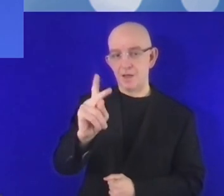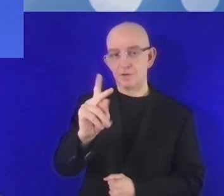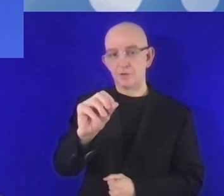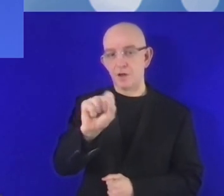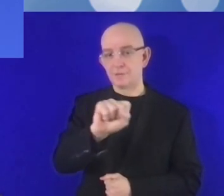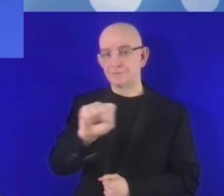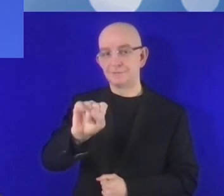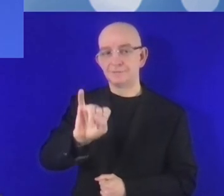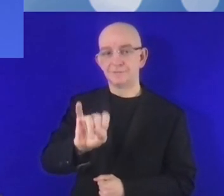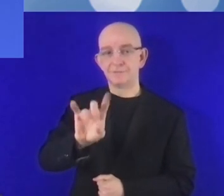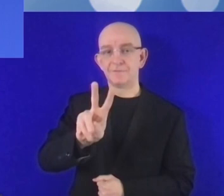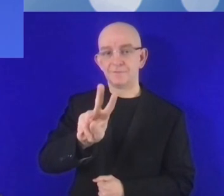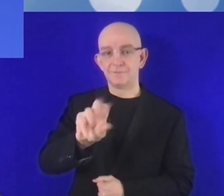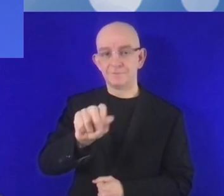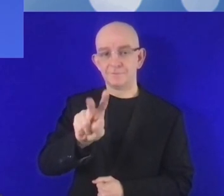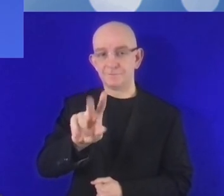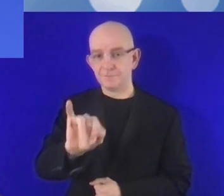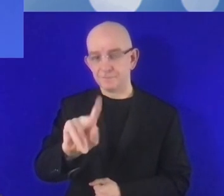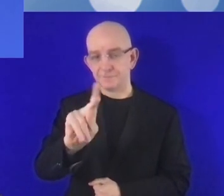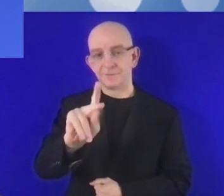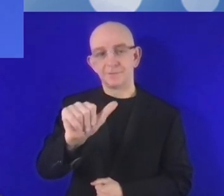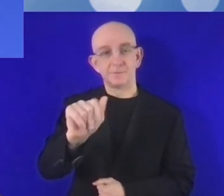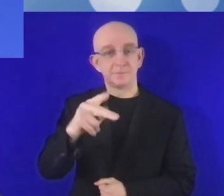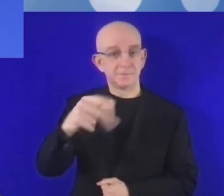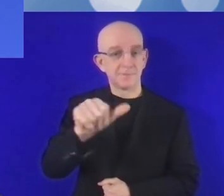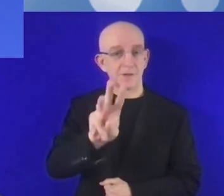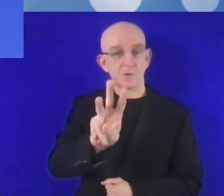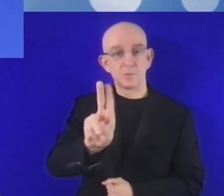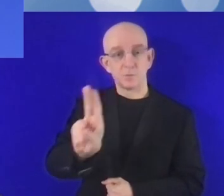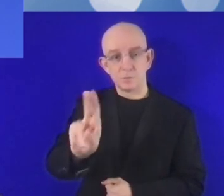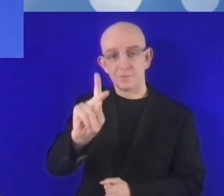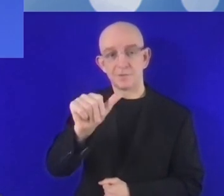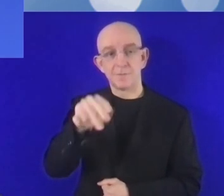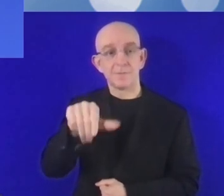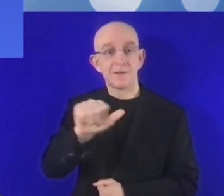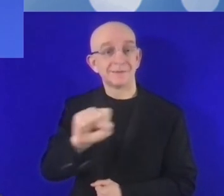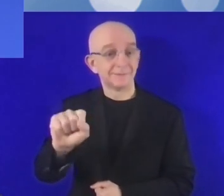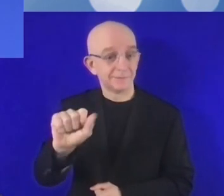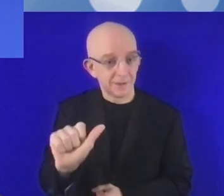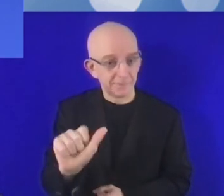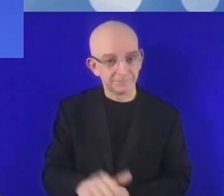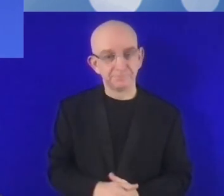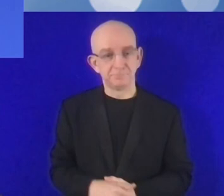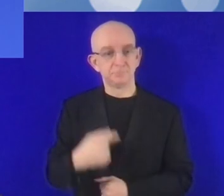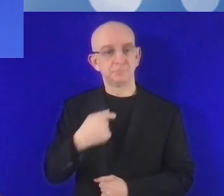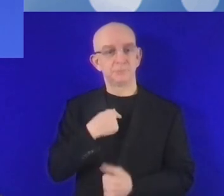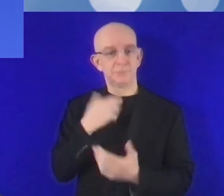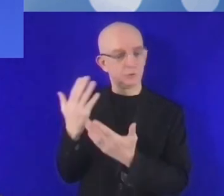Akbavu。Kamasa， 我是一个 Togo 的大学